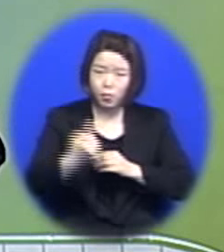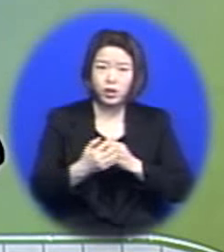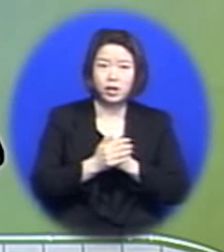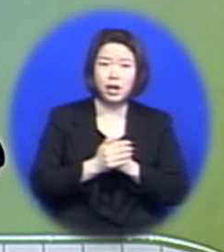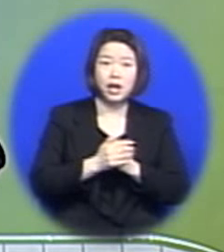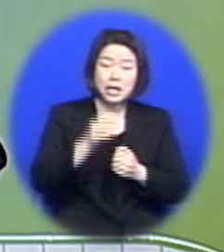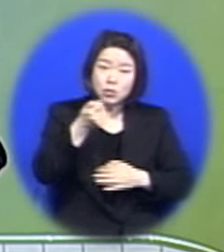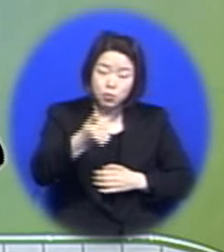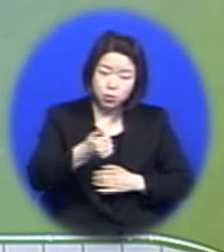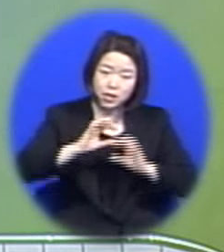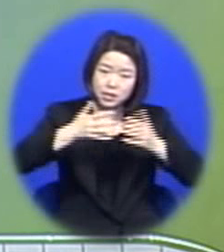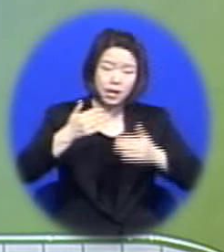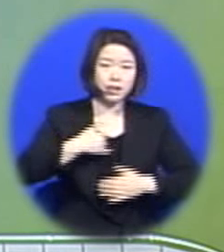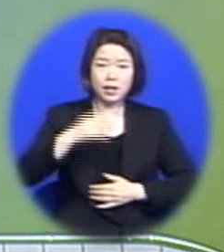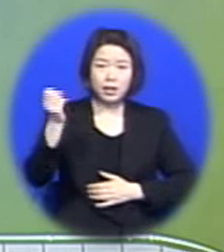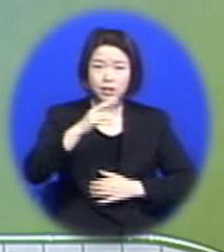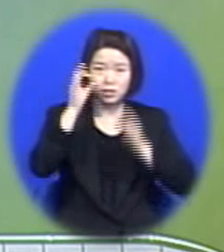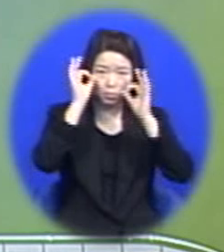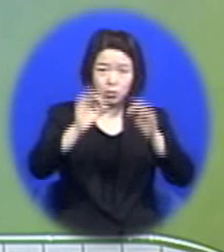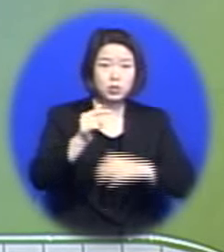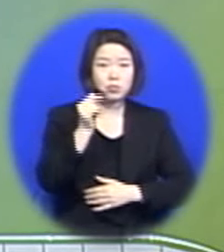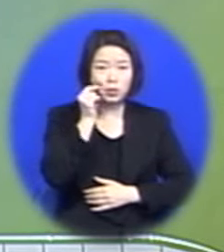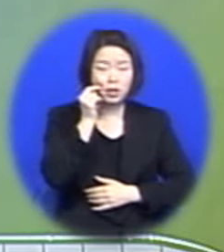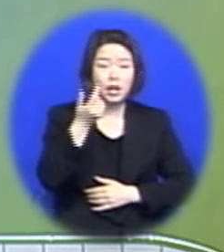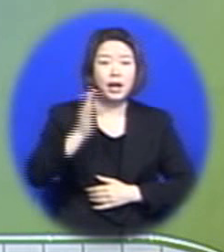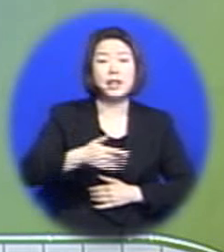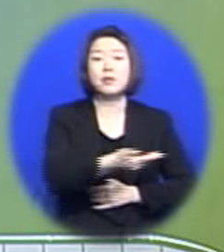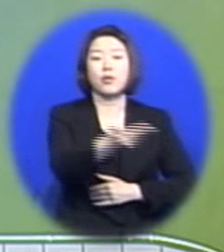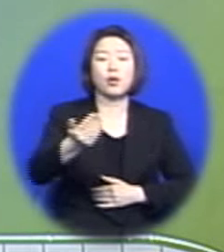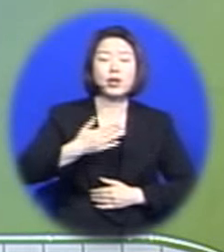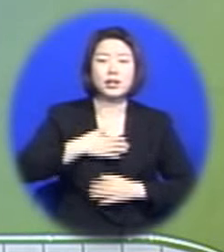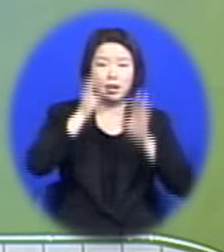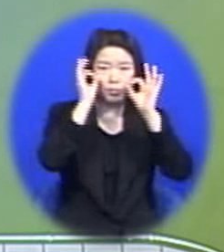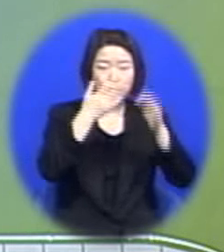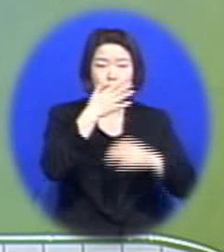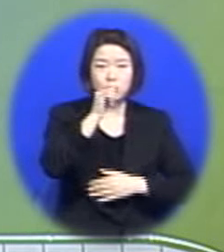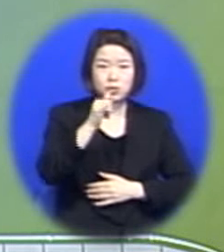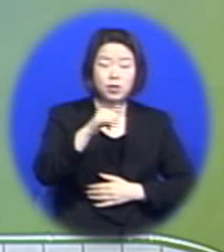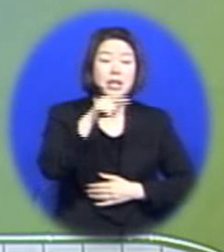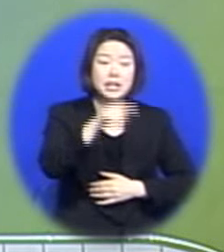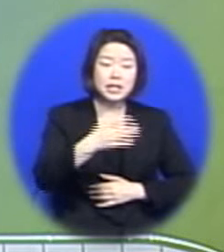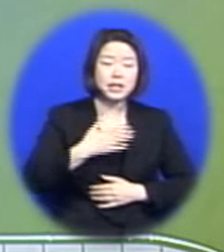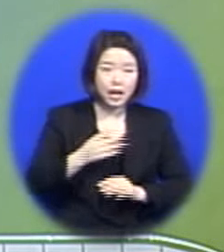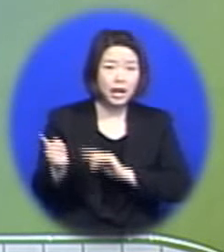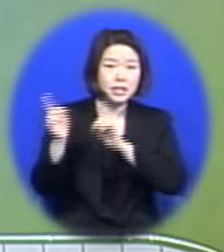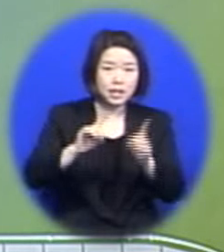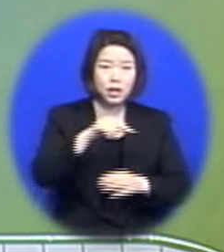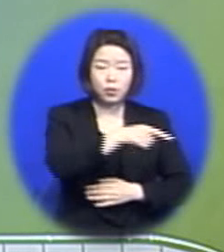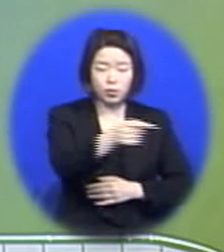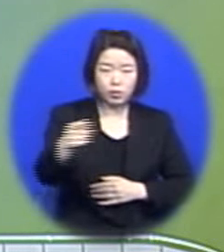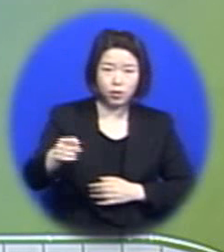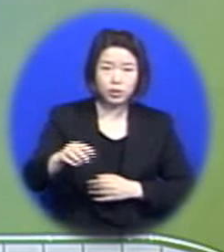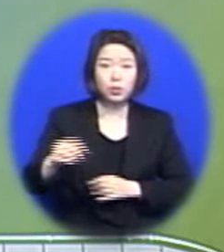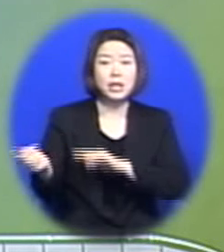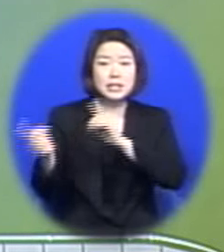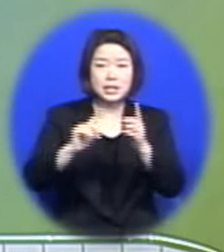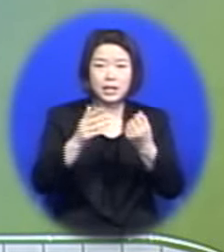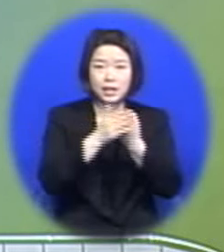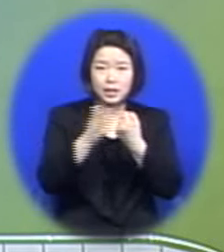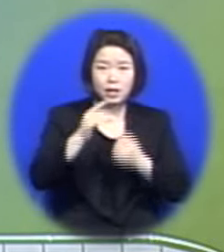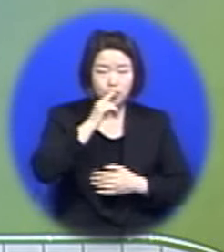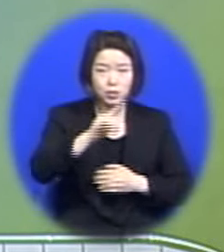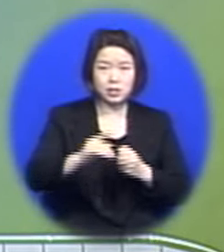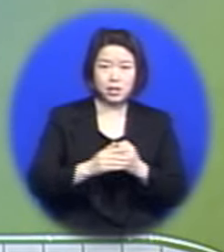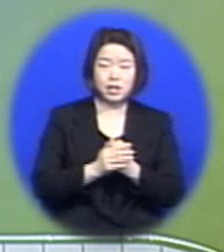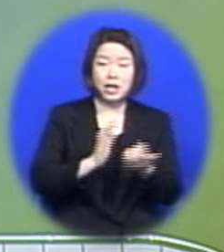나를 보지 못할 터이로되 너희는 나를 보리니 이는 내가 살았고 너희도 살겠습니다. 예수님의 이 말씀이